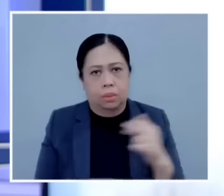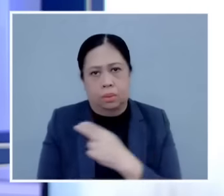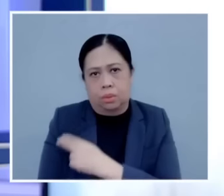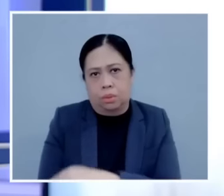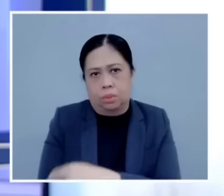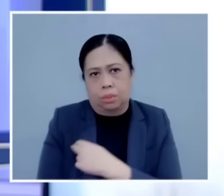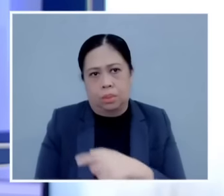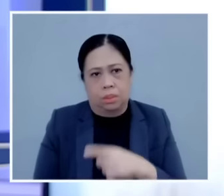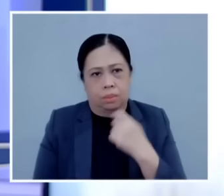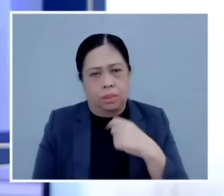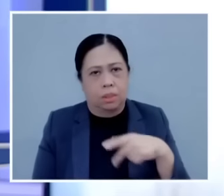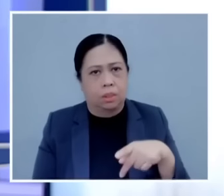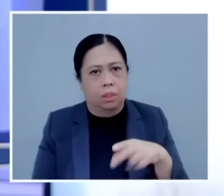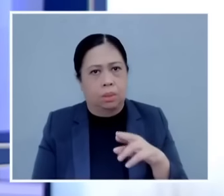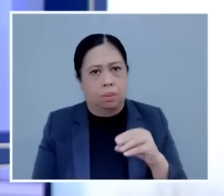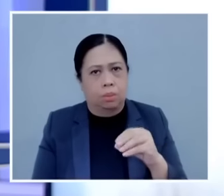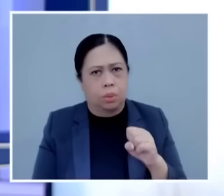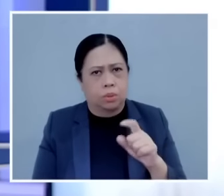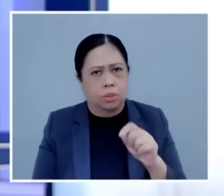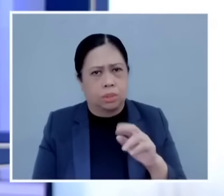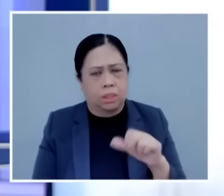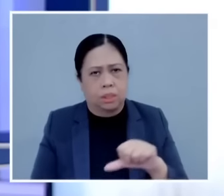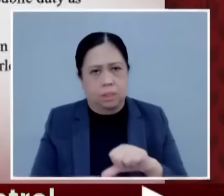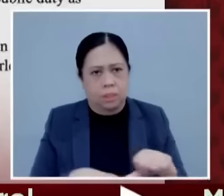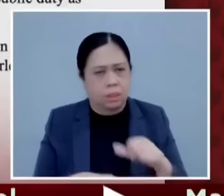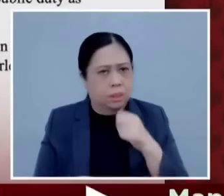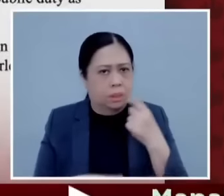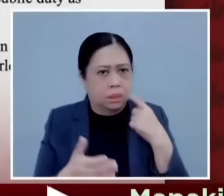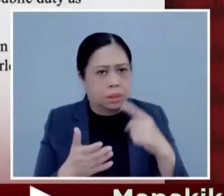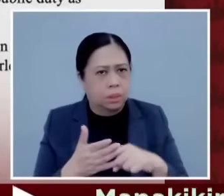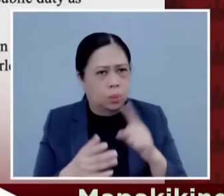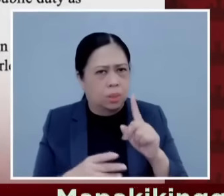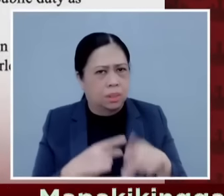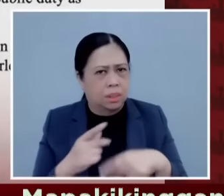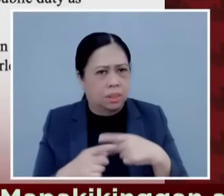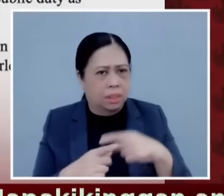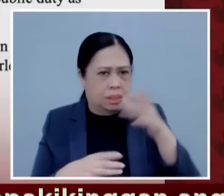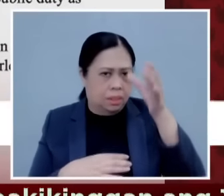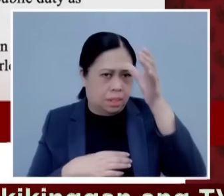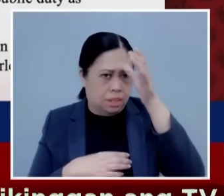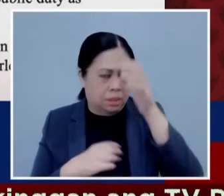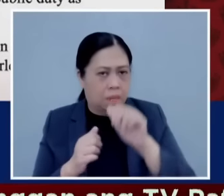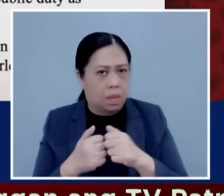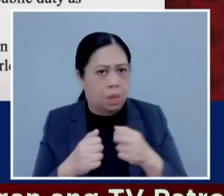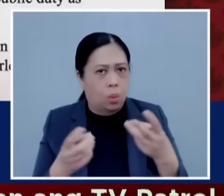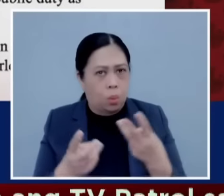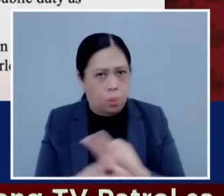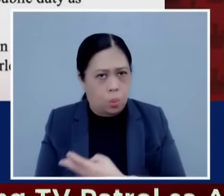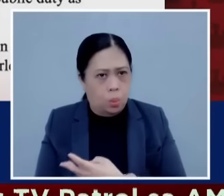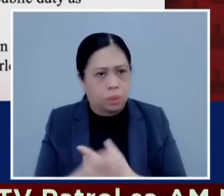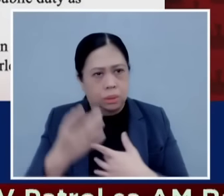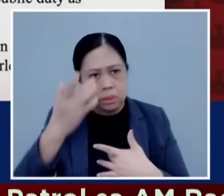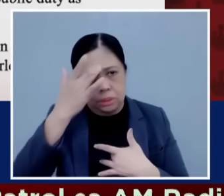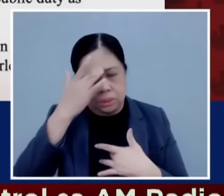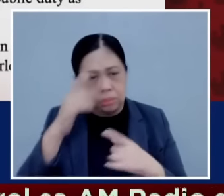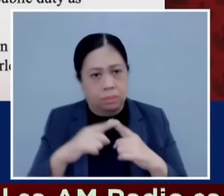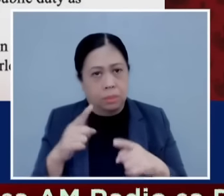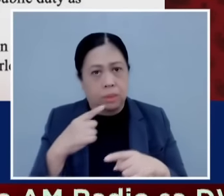dahil sa prostate procedure. Hindi idinetalye kung anong uri ito ng cancer at kung gaano nakalala ang sakit. Pero ayon po sa